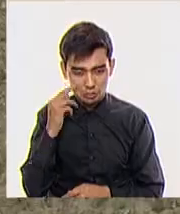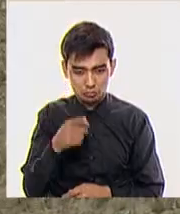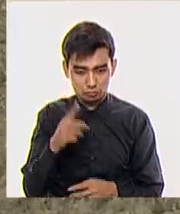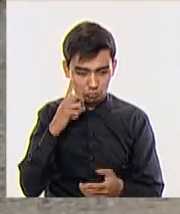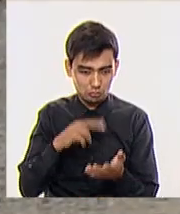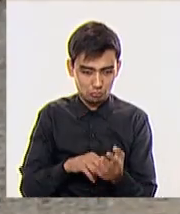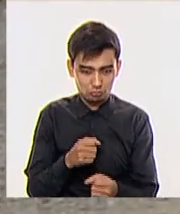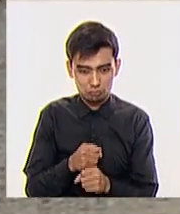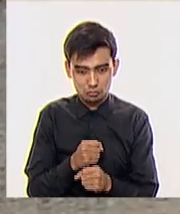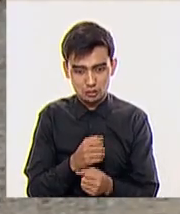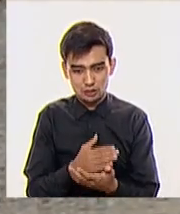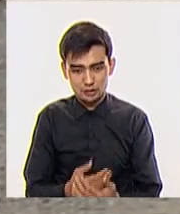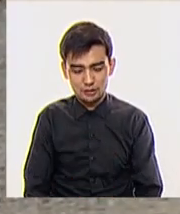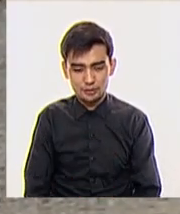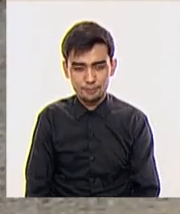по плану.